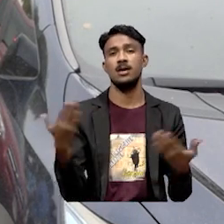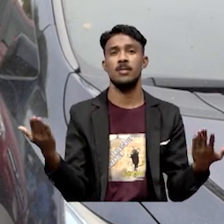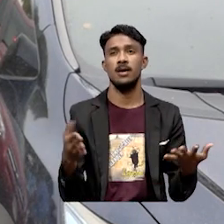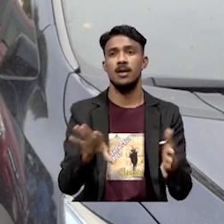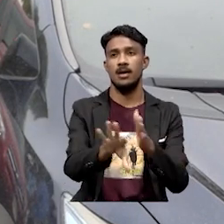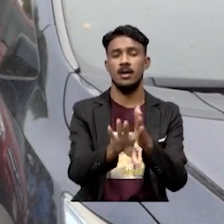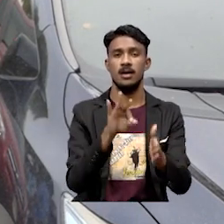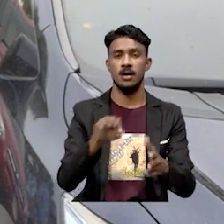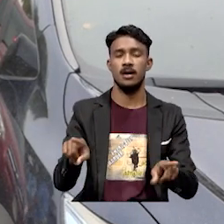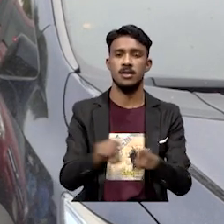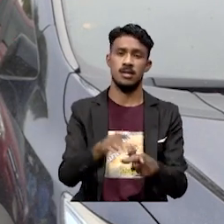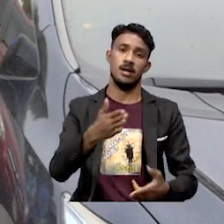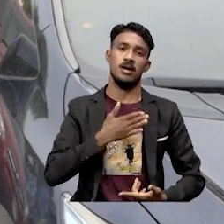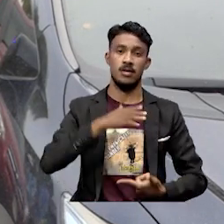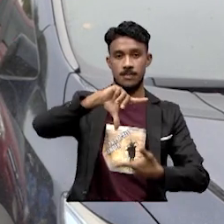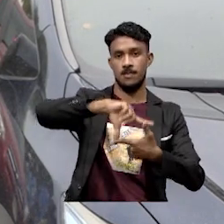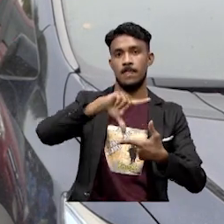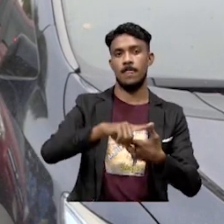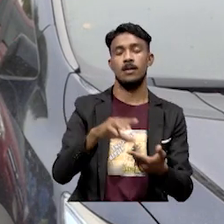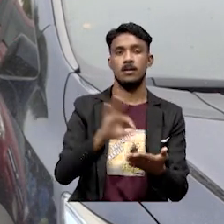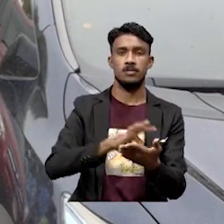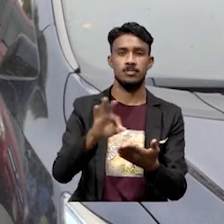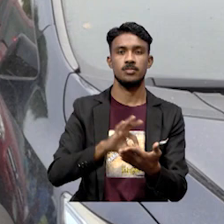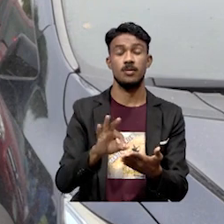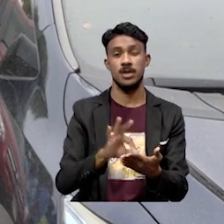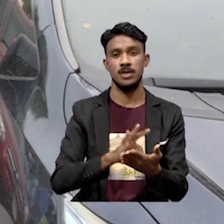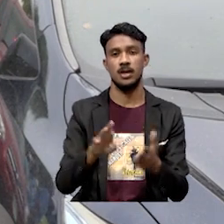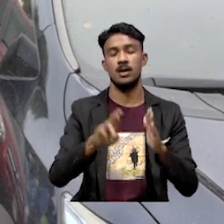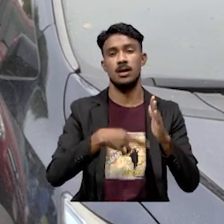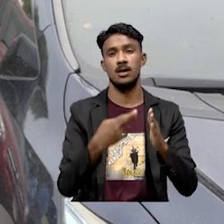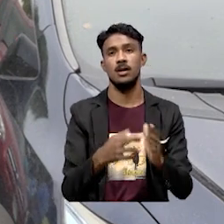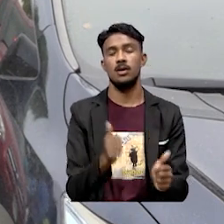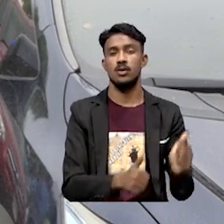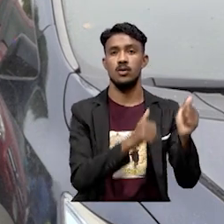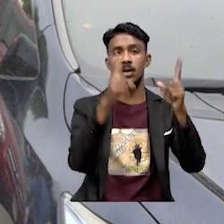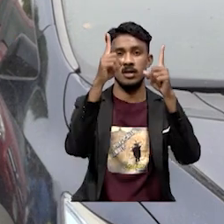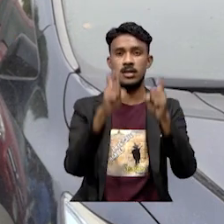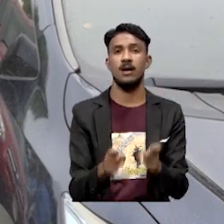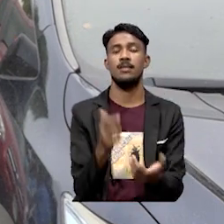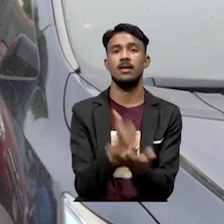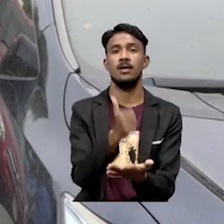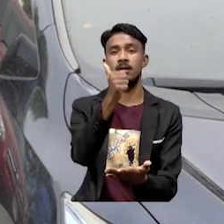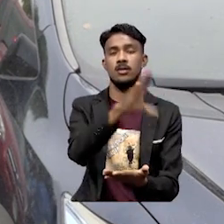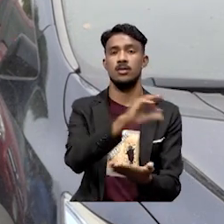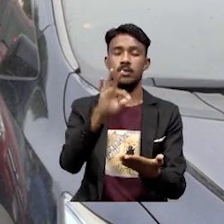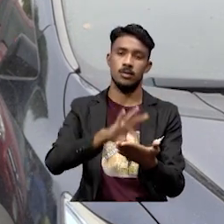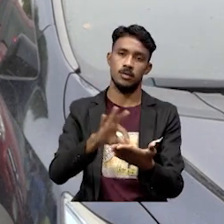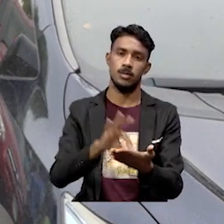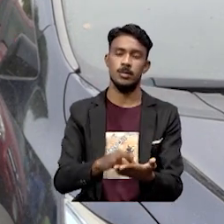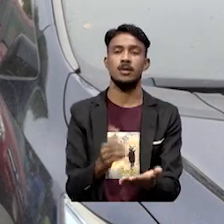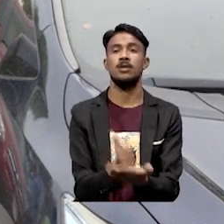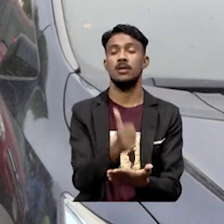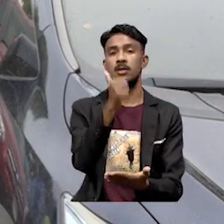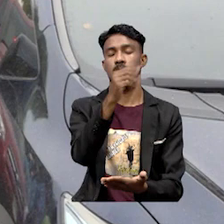ke ne tuir ona prensiona requisitos katak ne tuir exame liu escrita liu e oral liu